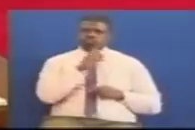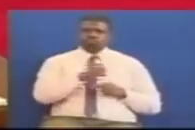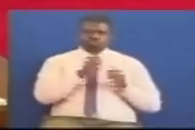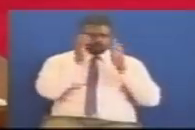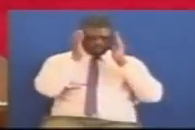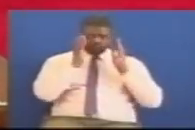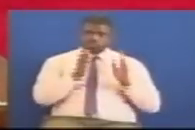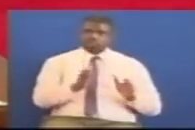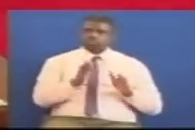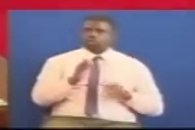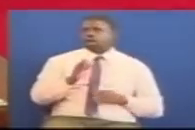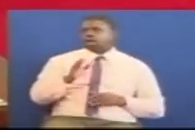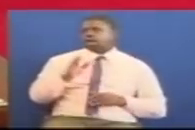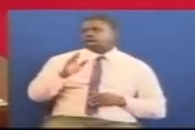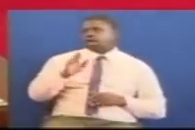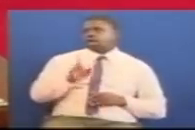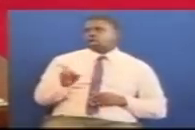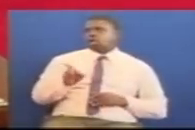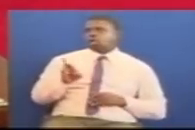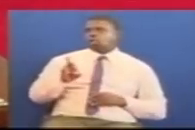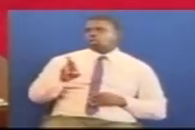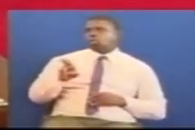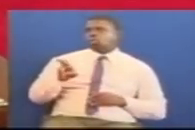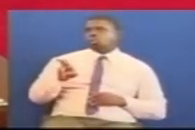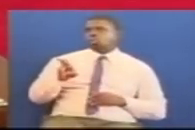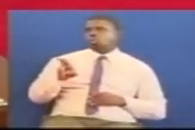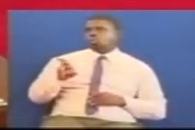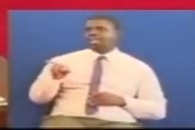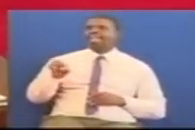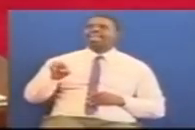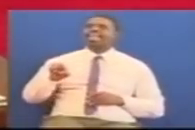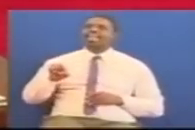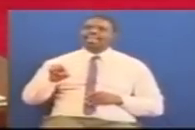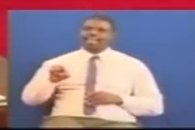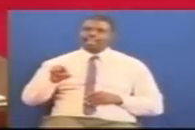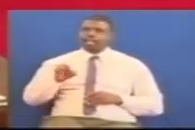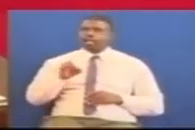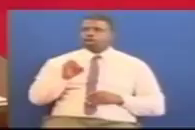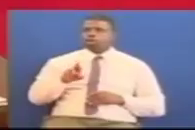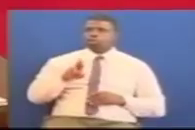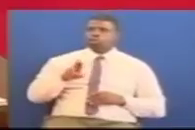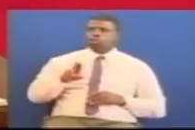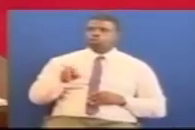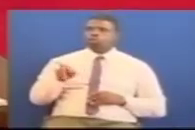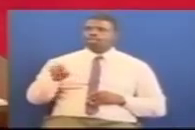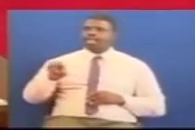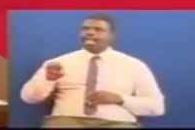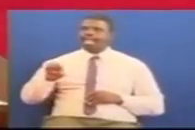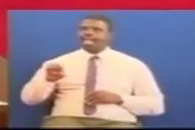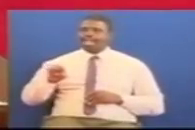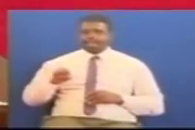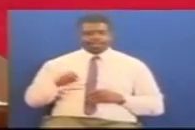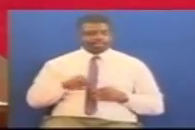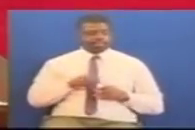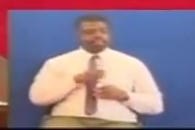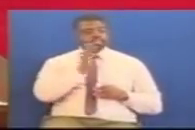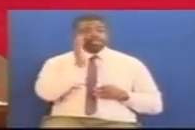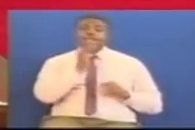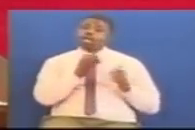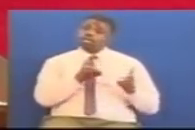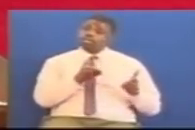Mheshimiwa Catherine Nyakao Ruge, mbunge wa viti maalum, kama ifuatavyo. Mheshimiwa Mwenyekiti, serikali ina dhamira ya kuhakikisha